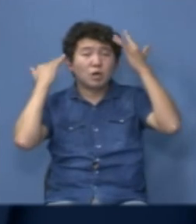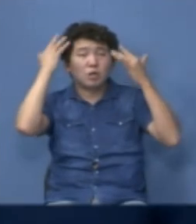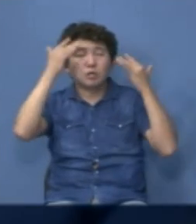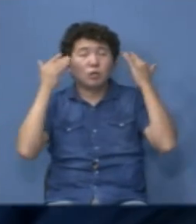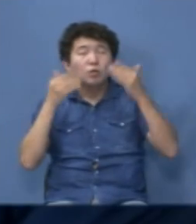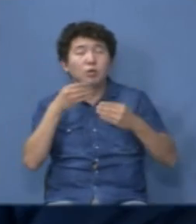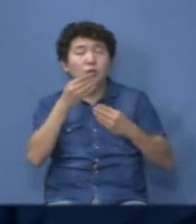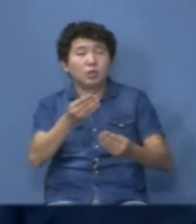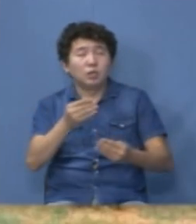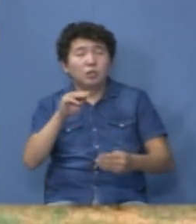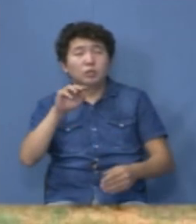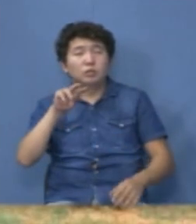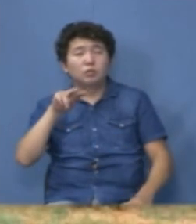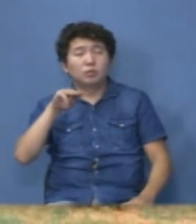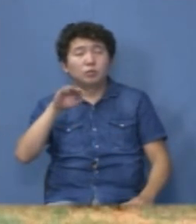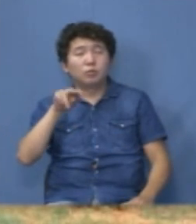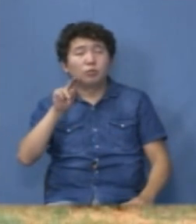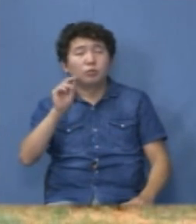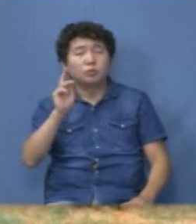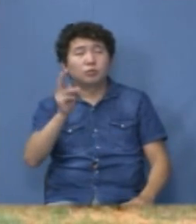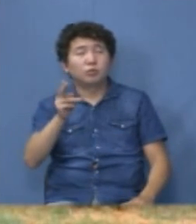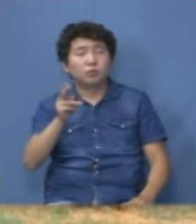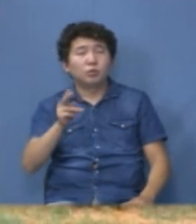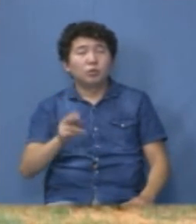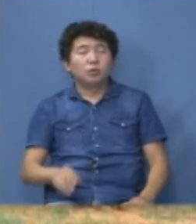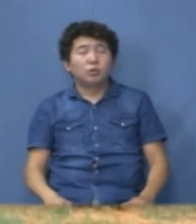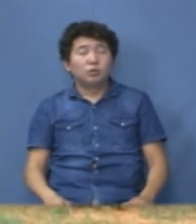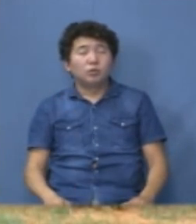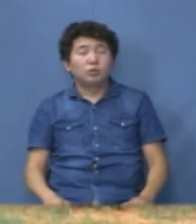развитию национальной экономики. Анна Коцарева, Куаныш Амантайулы, Ильнур Нурайканов, Алтай Ахпарат.